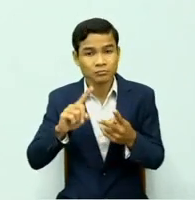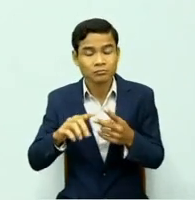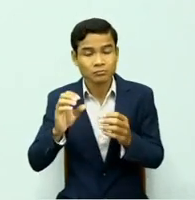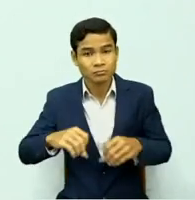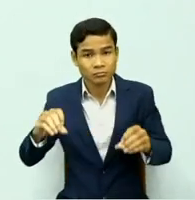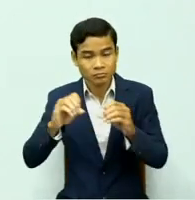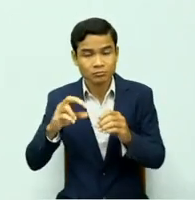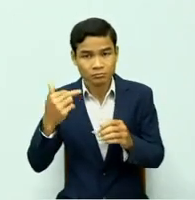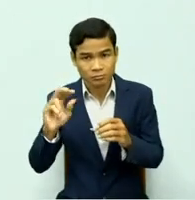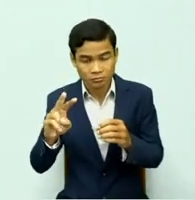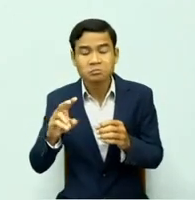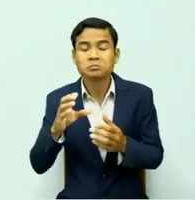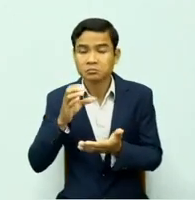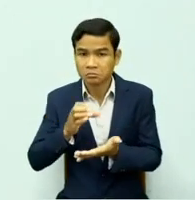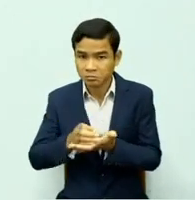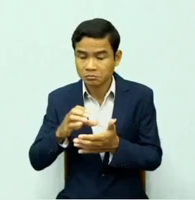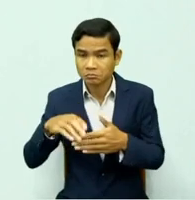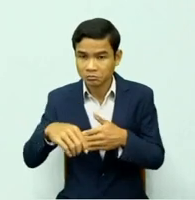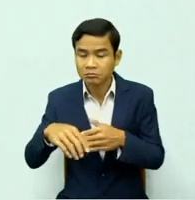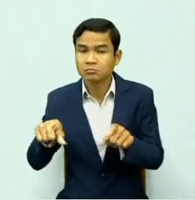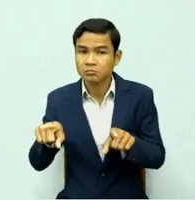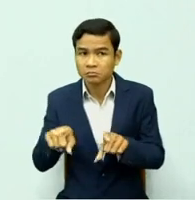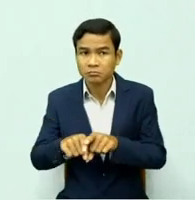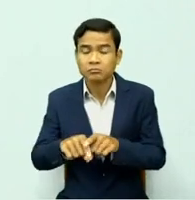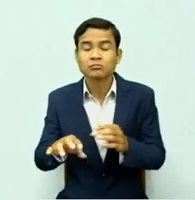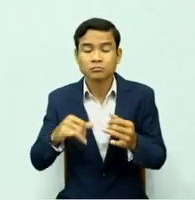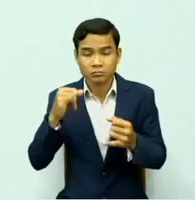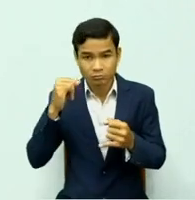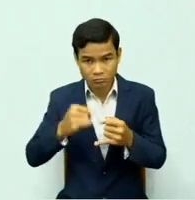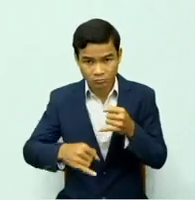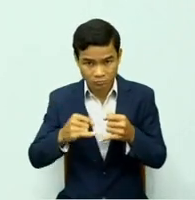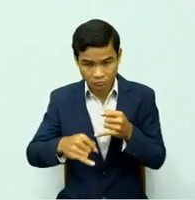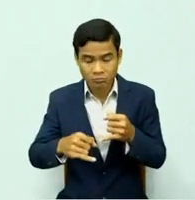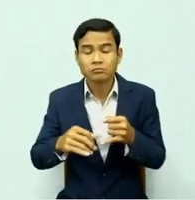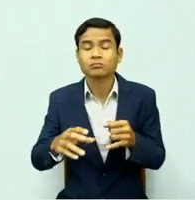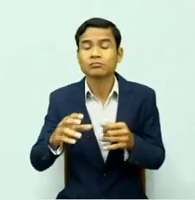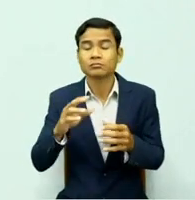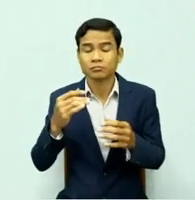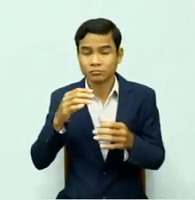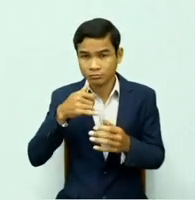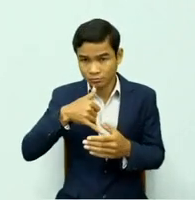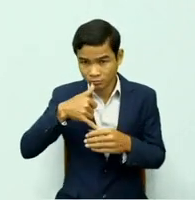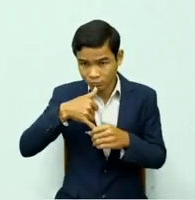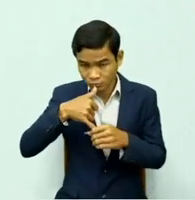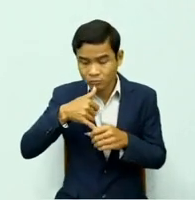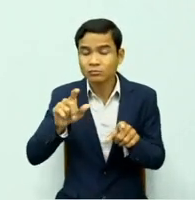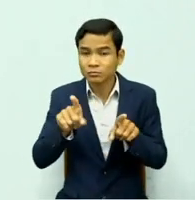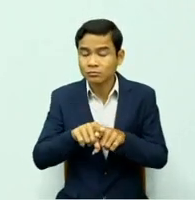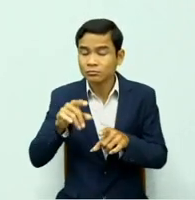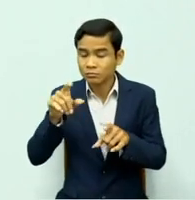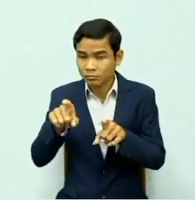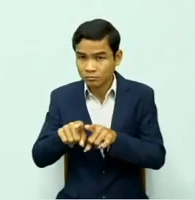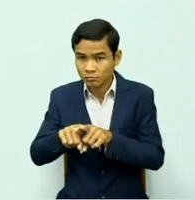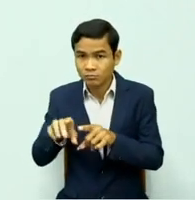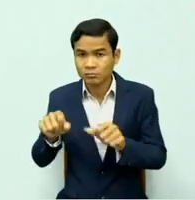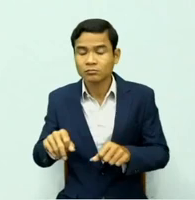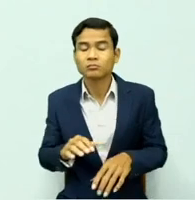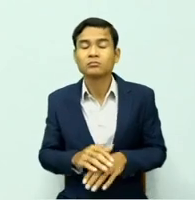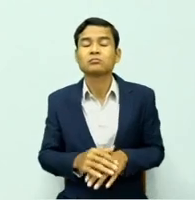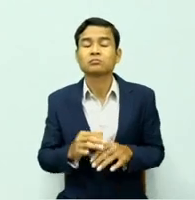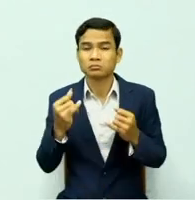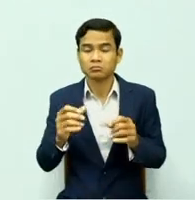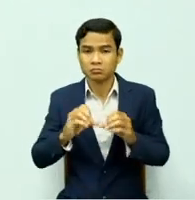ប់លំនាំទី3បំពង់បើកចុងក្រោយគេលំនាំទី2ក៏បំពង់បើកចុងក្រោយគេដូចគ្នាណា